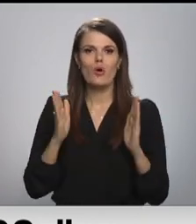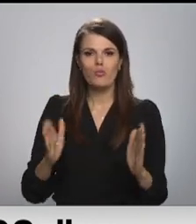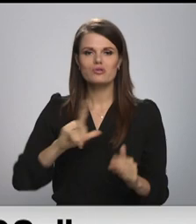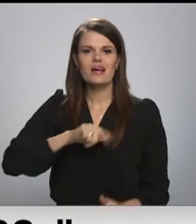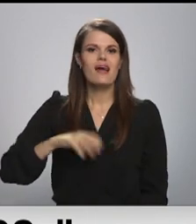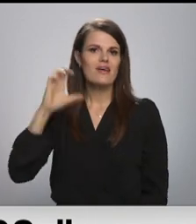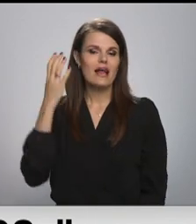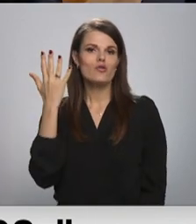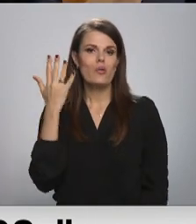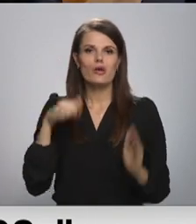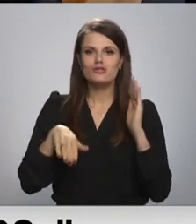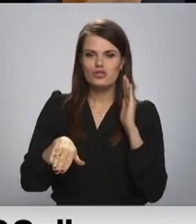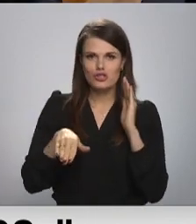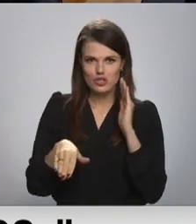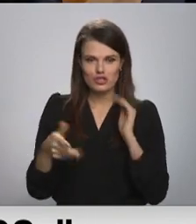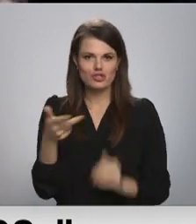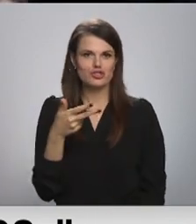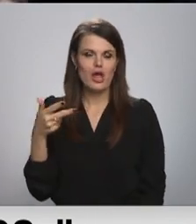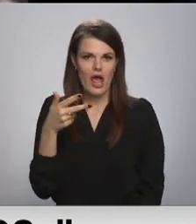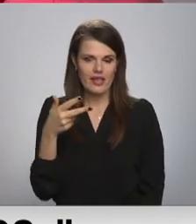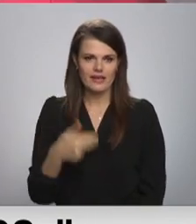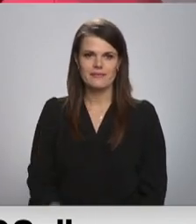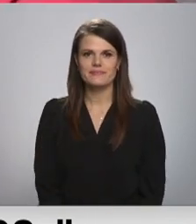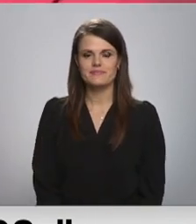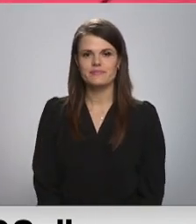Seriņš, Elīna Baltskara un Linda Samsonova.